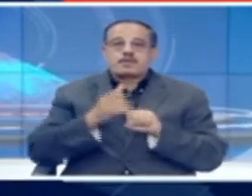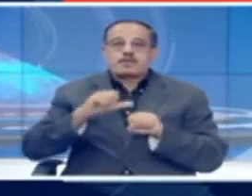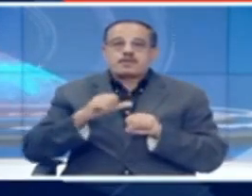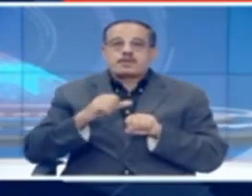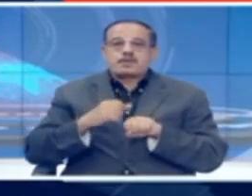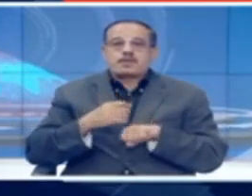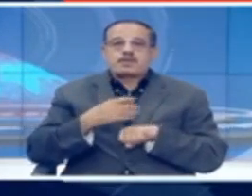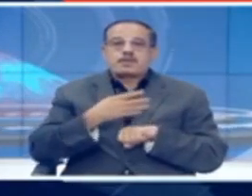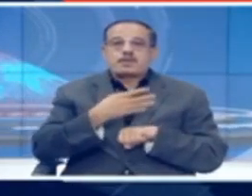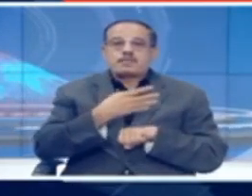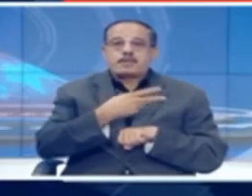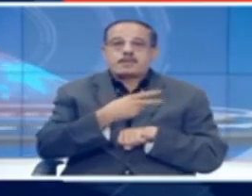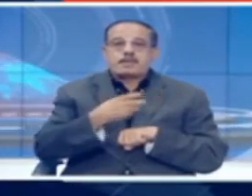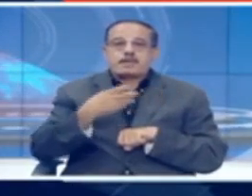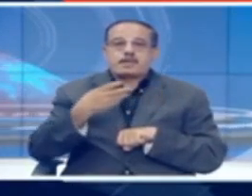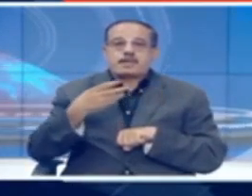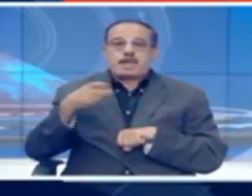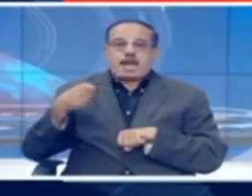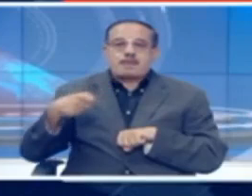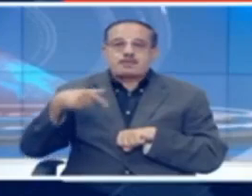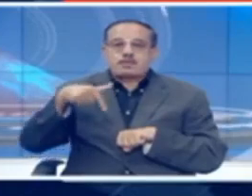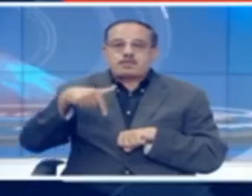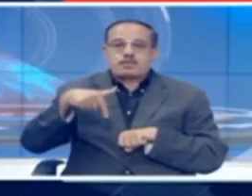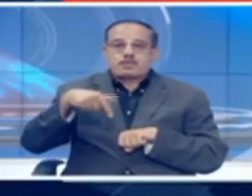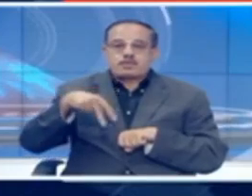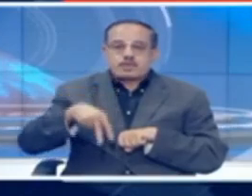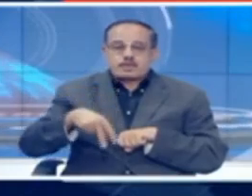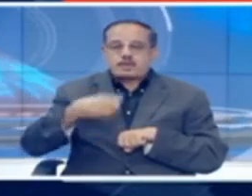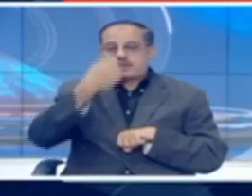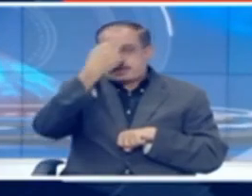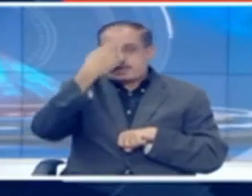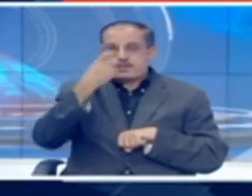اللازمة، ليرتفع إجمالي المتعافين من الفيروس إلى